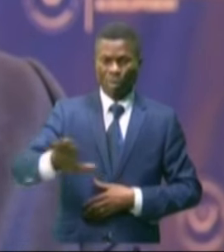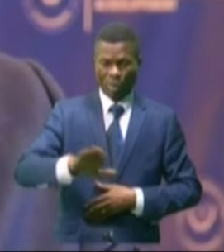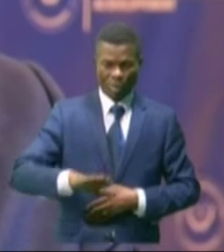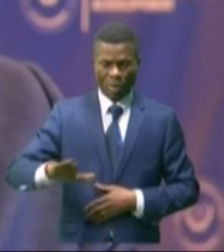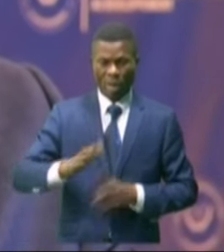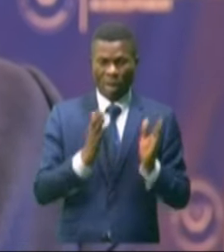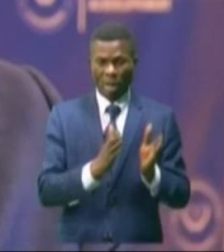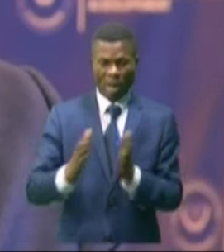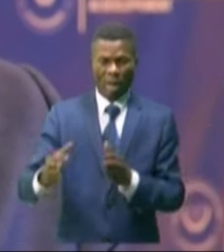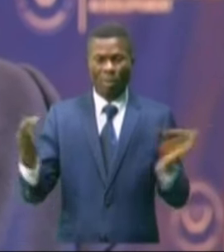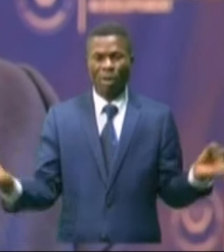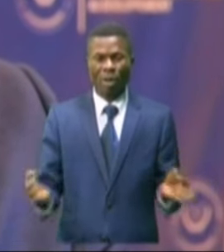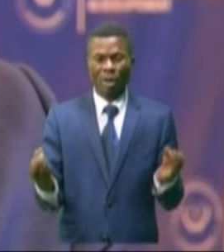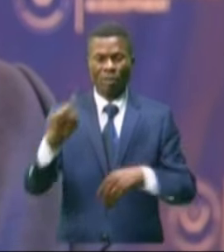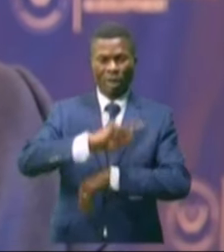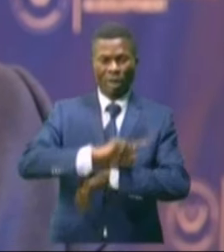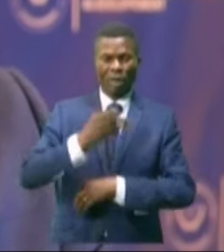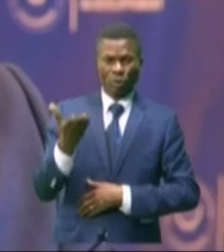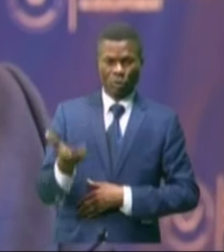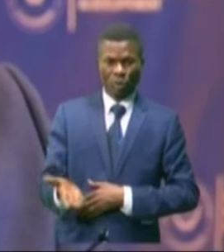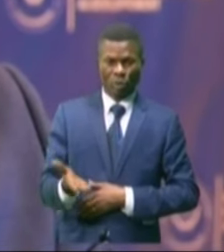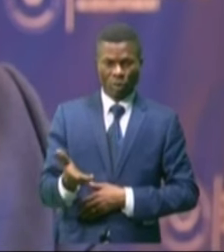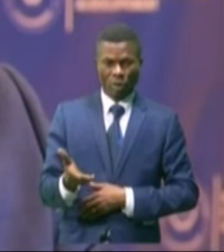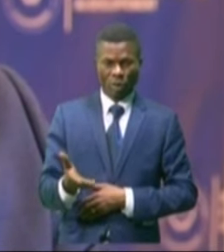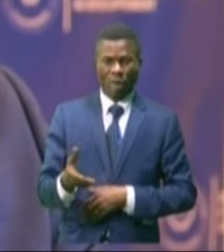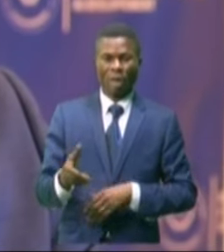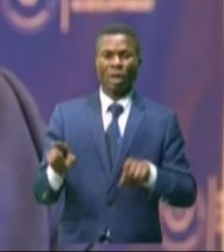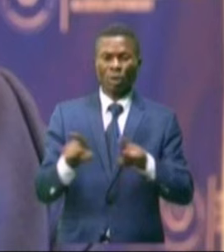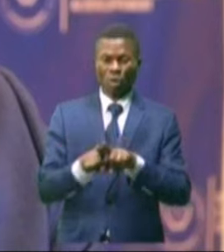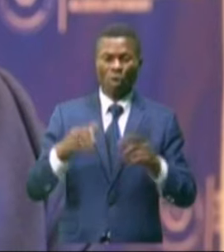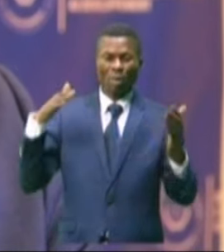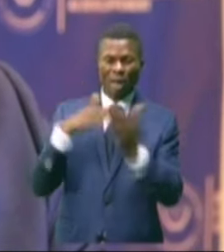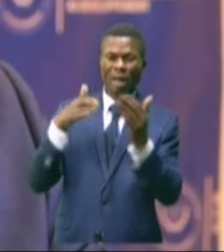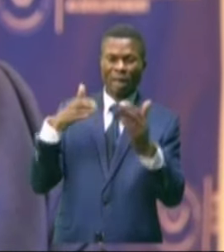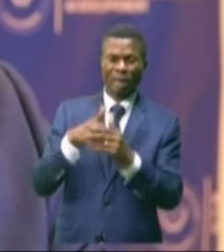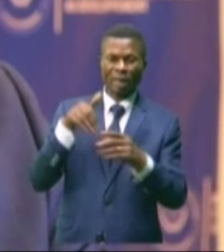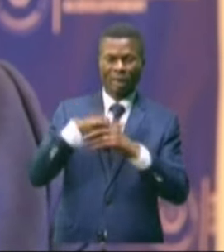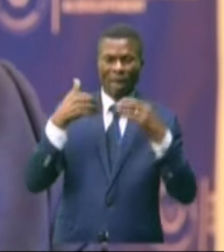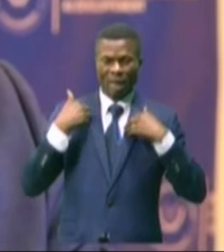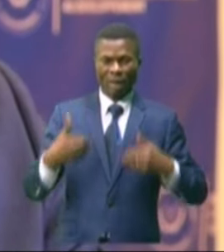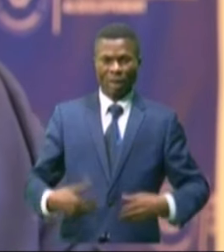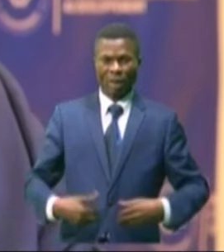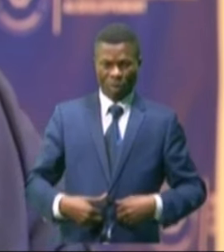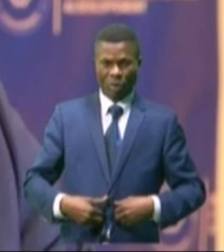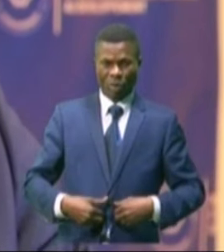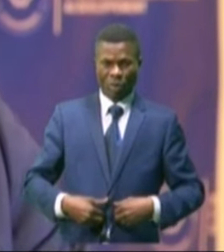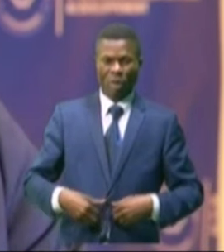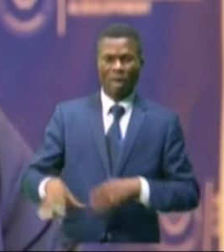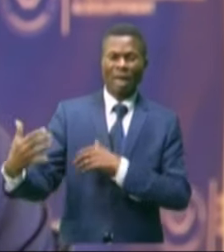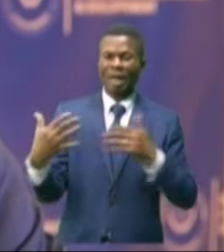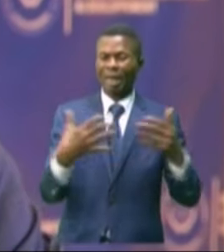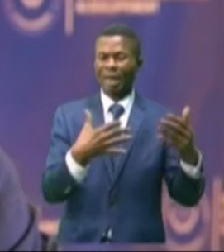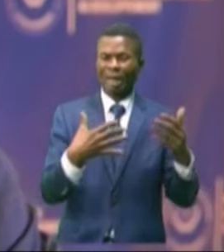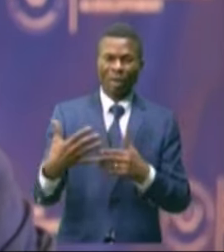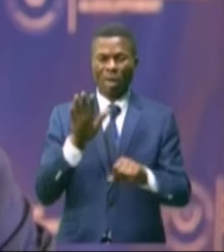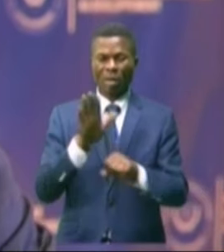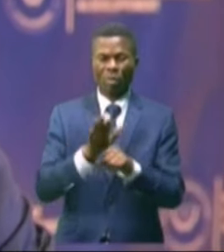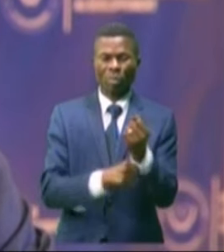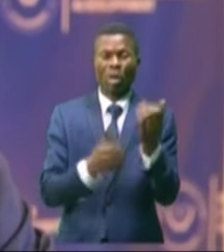s'apprête à célébrer cette journée, bien que meurtrie dans sa chair par les exactions et pertes en vies